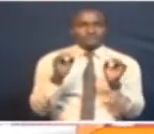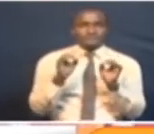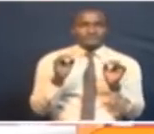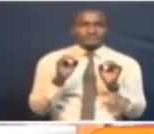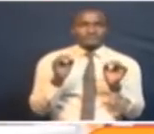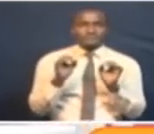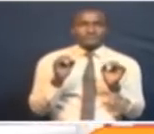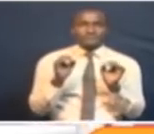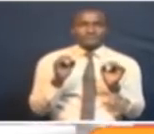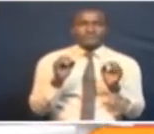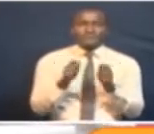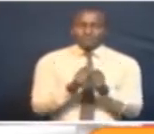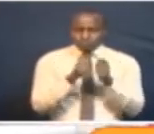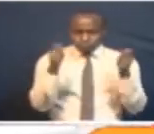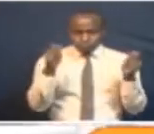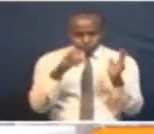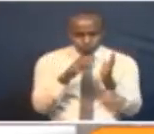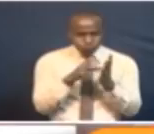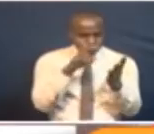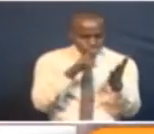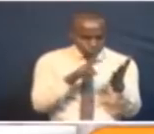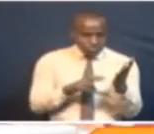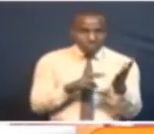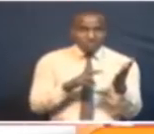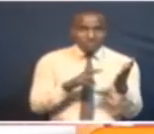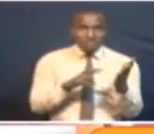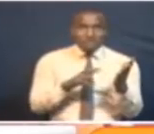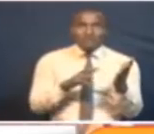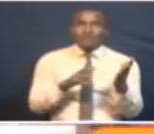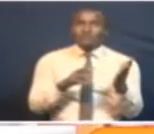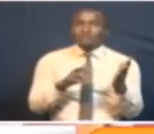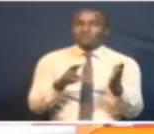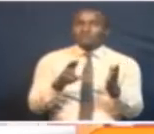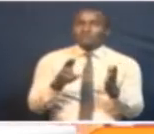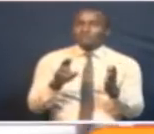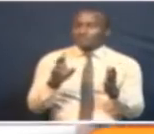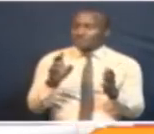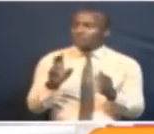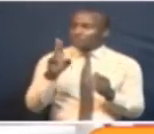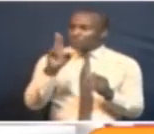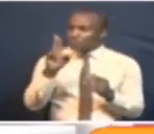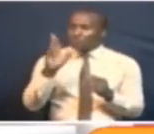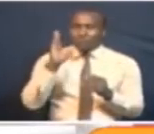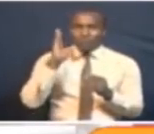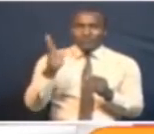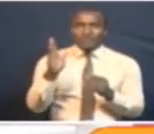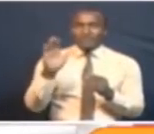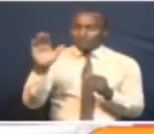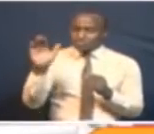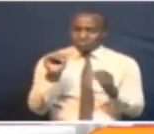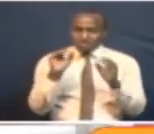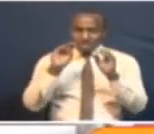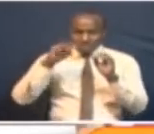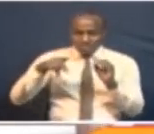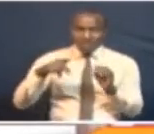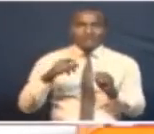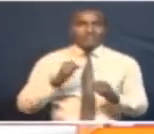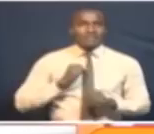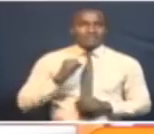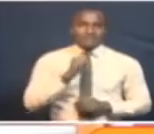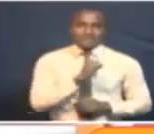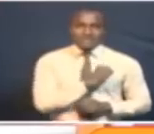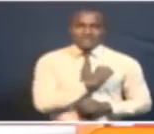kwa magazeti na wapi, hata mheshimiwa rais ataitisha mkutano ya ma MPs na senators, hapo ataitisha